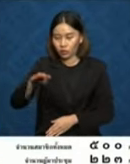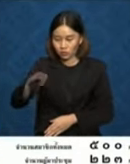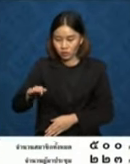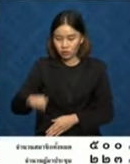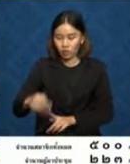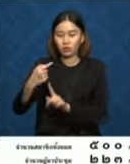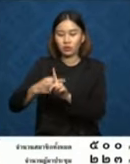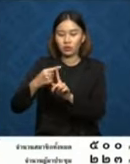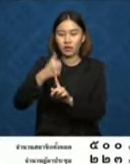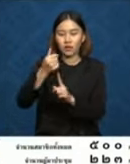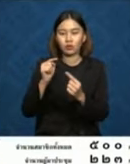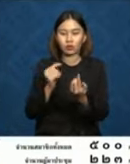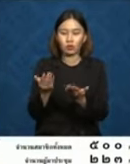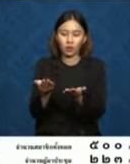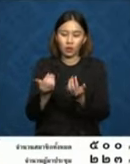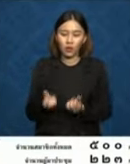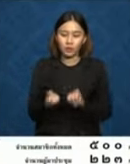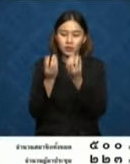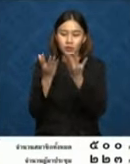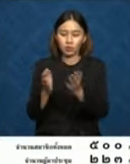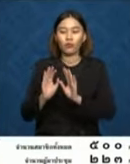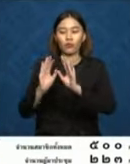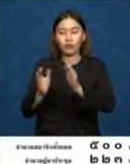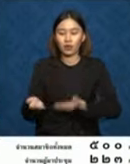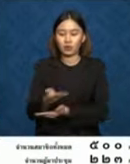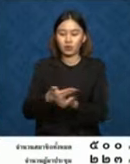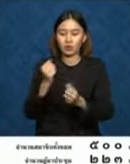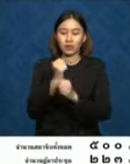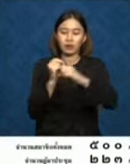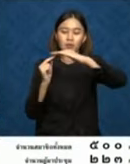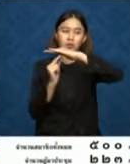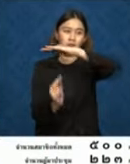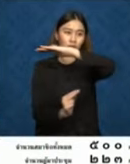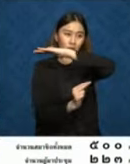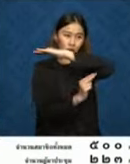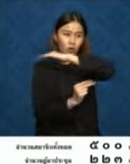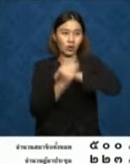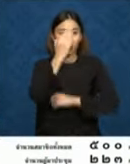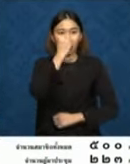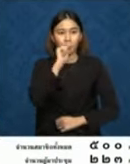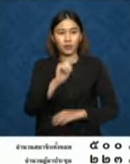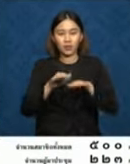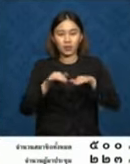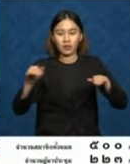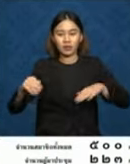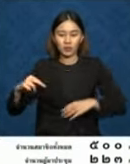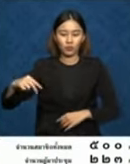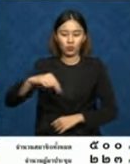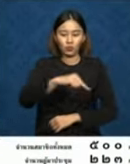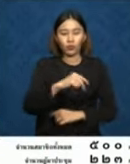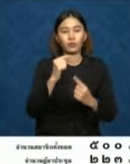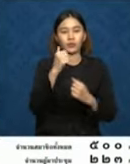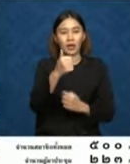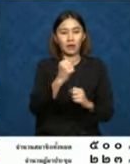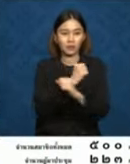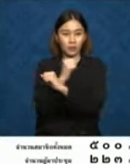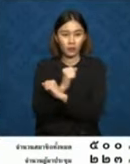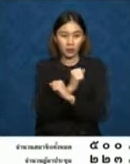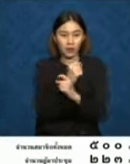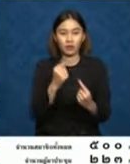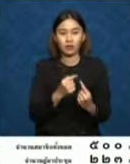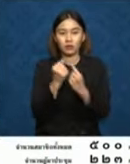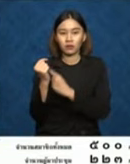องได้นะครับในการรับส่งแล้วก็ขอฝากให้พิจารณาทำสะพานลอยนะครับเพื่อให้เด็กสามารถข้ามถนนได้อย่างปลอดภัยนะครับเรื่องต่อไป